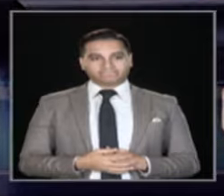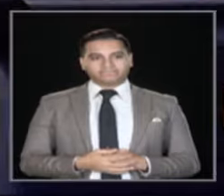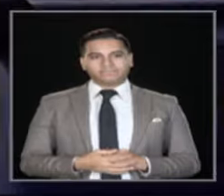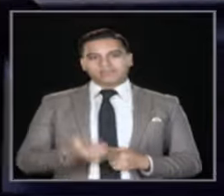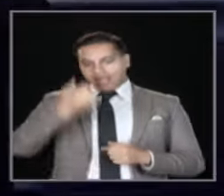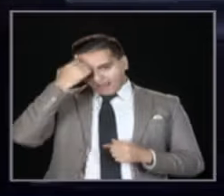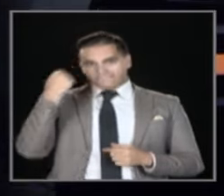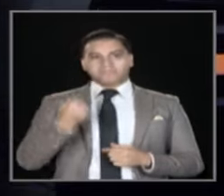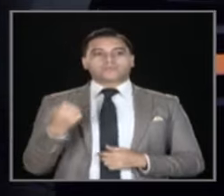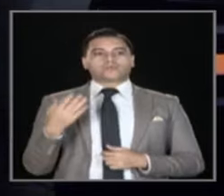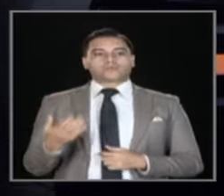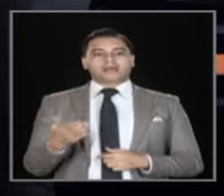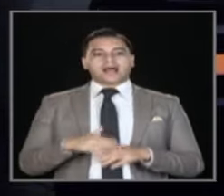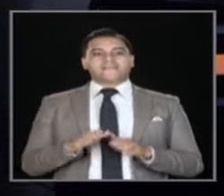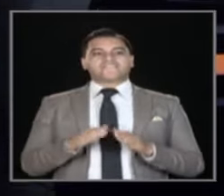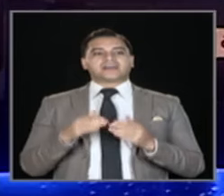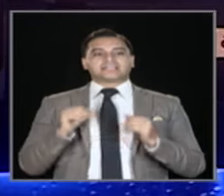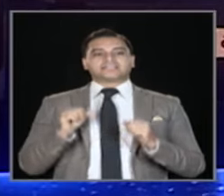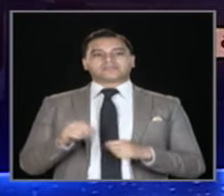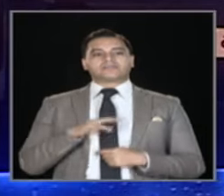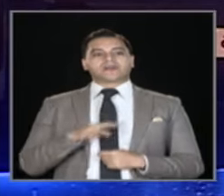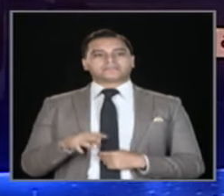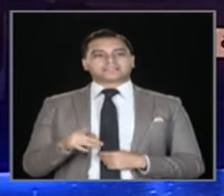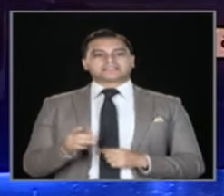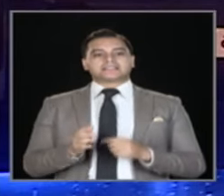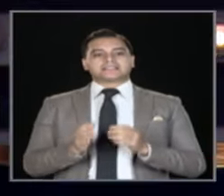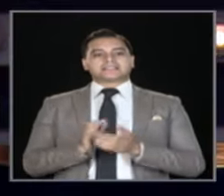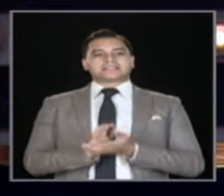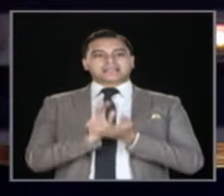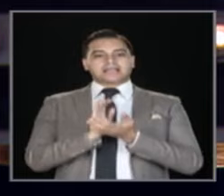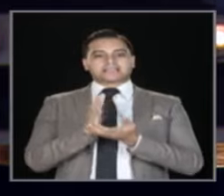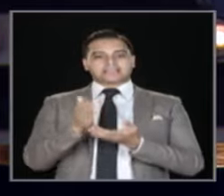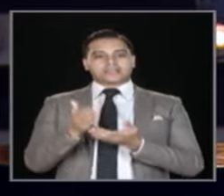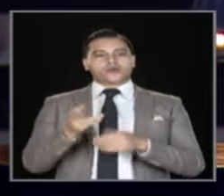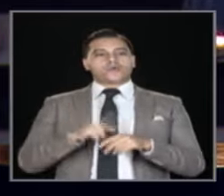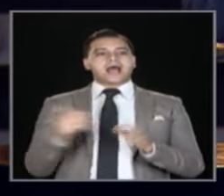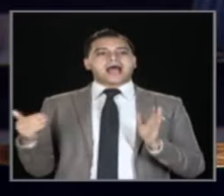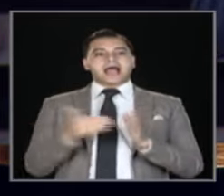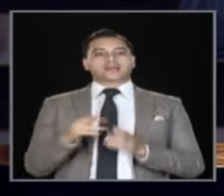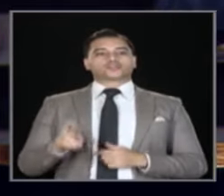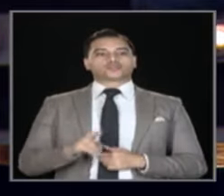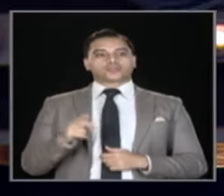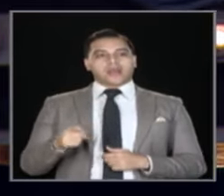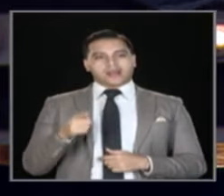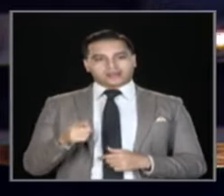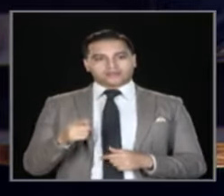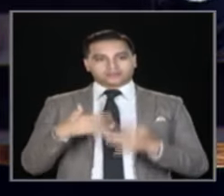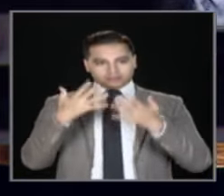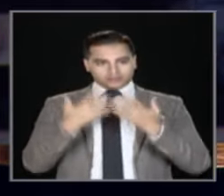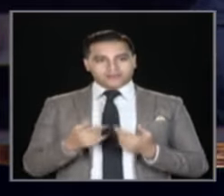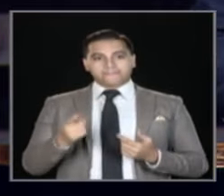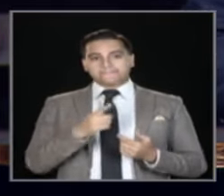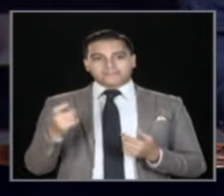ألف مبروك لفريق رمسيس الكاس. الحمد لله. وفي آخر سؤال كالعادة، النتيجة